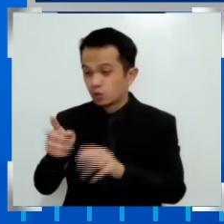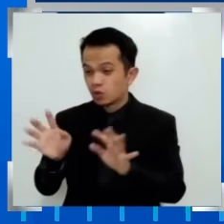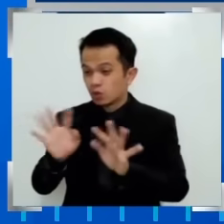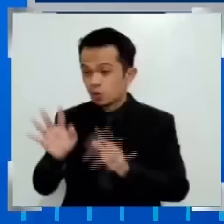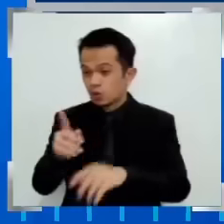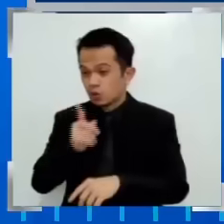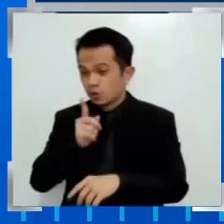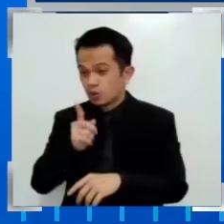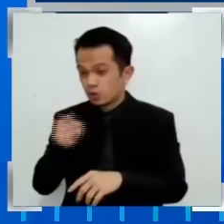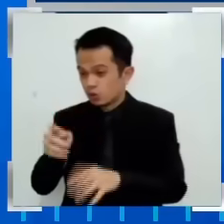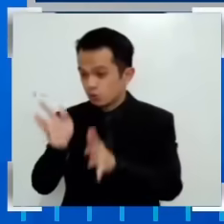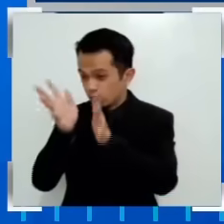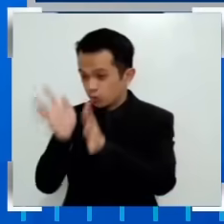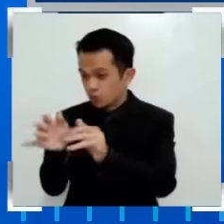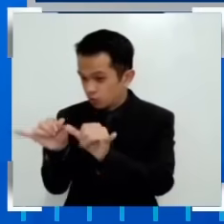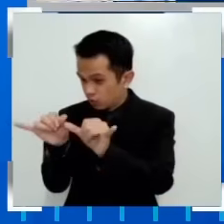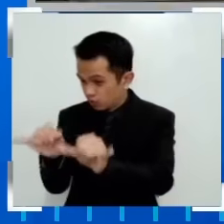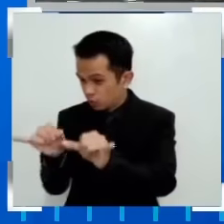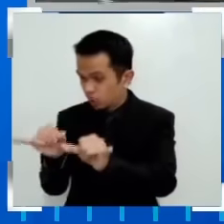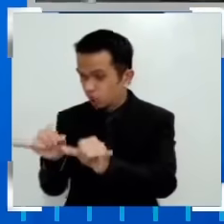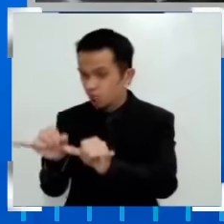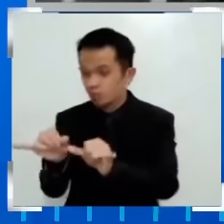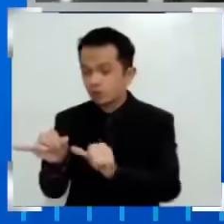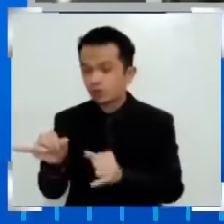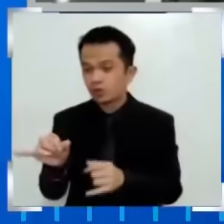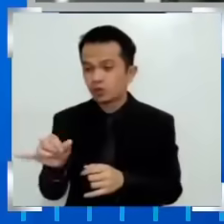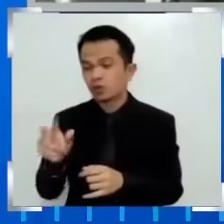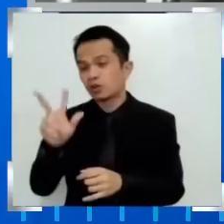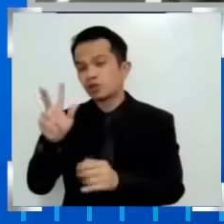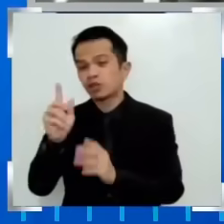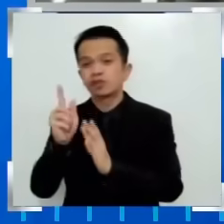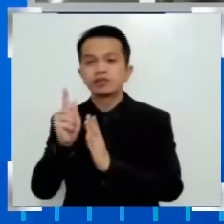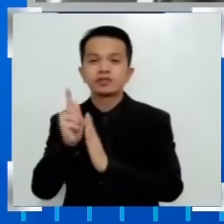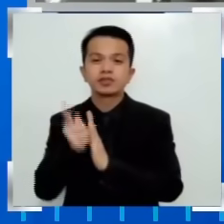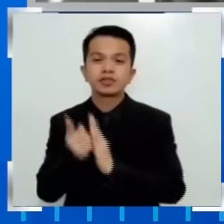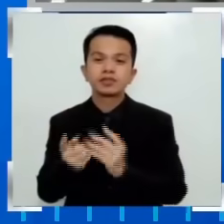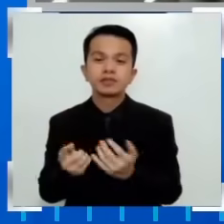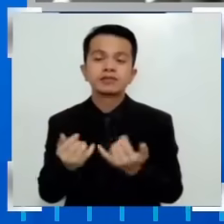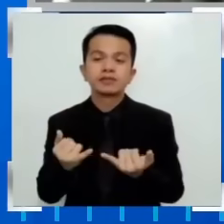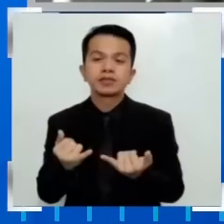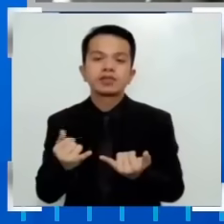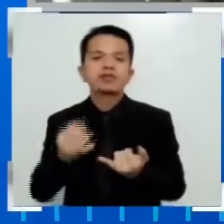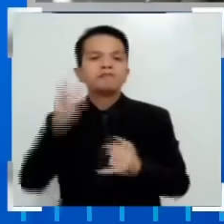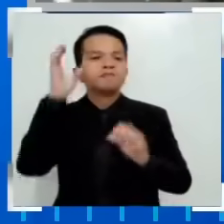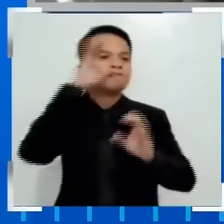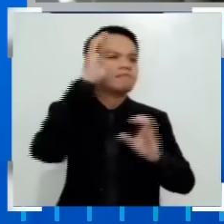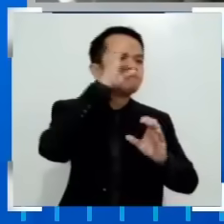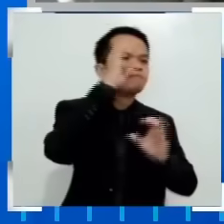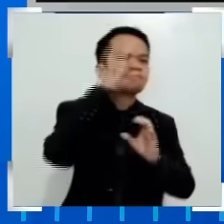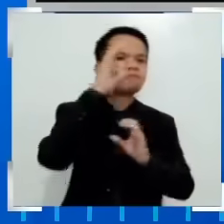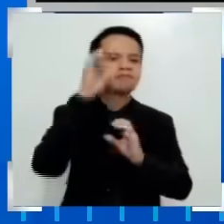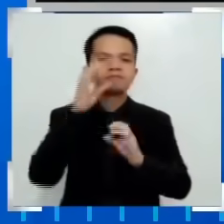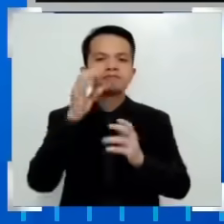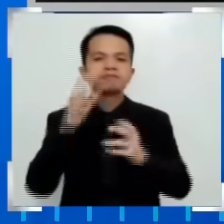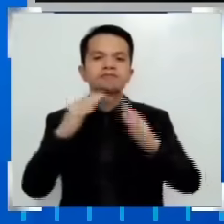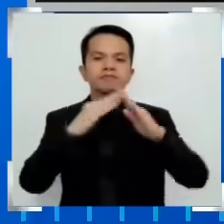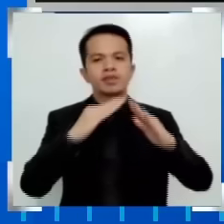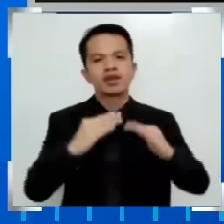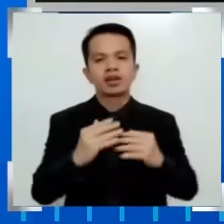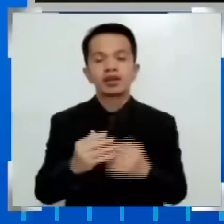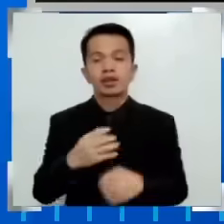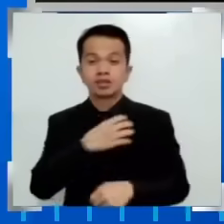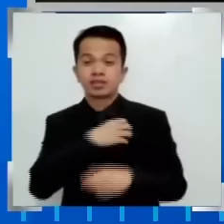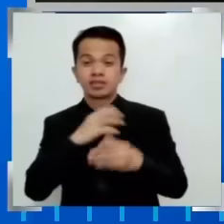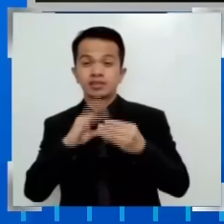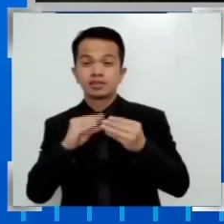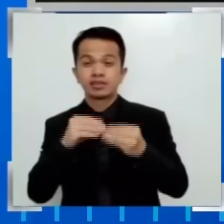dyan hanggang 30 minutes. Sa kanila hinalughog ang buong bahay. Ayon sa pulisya, kinuha ng mga